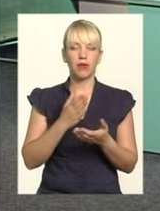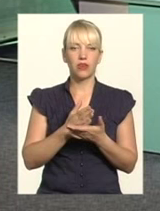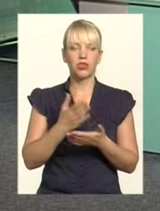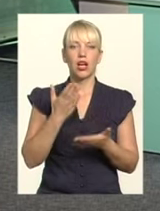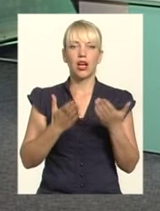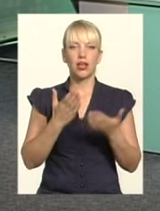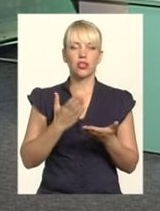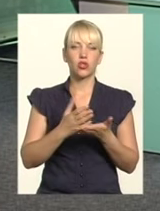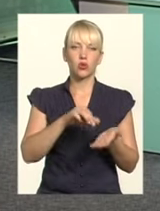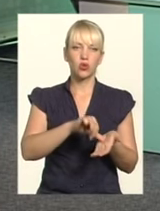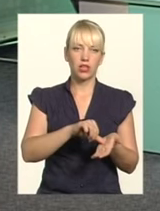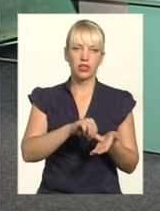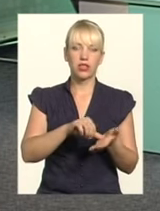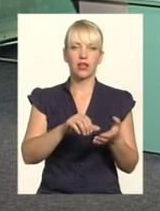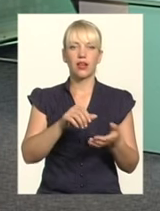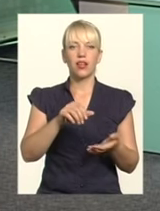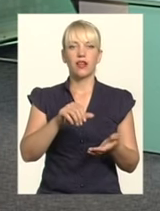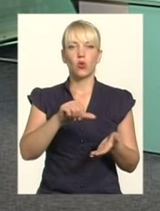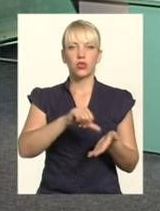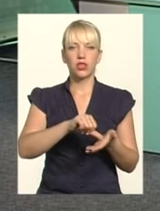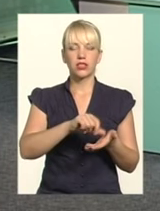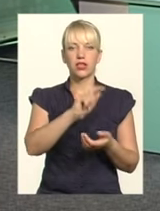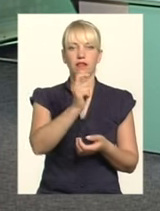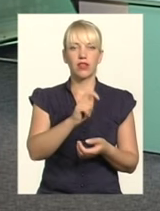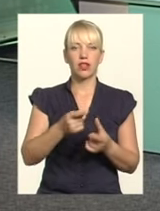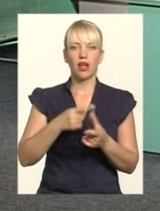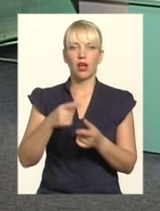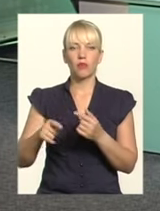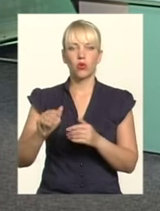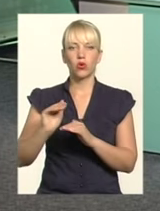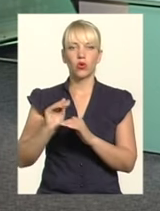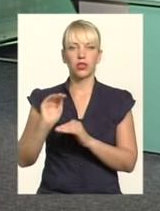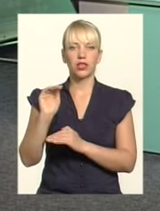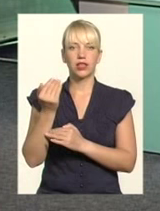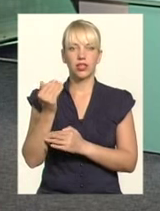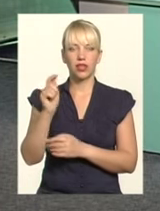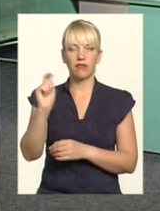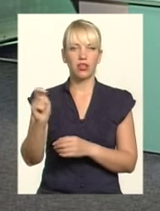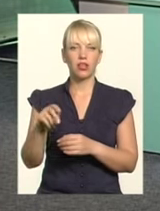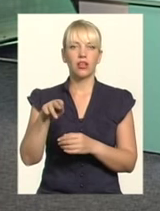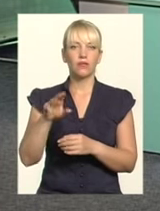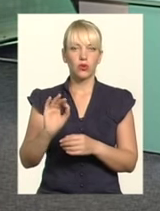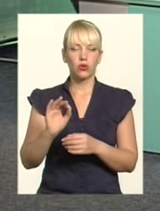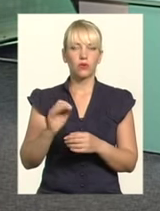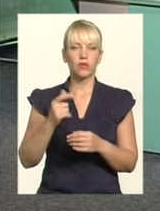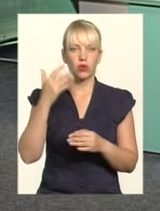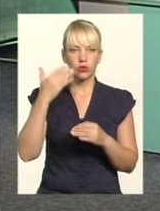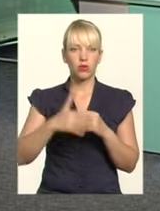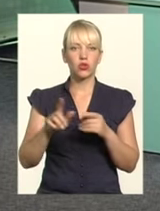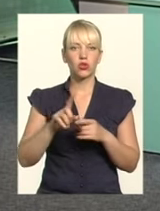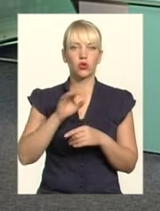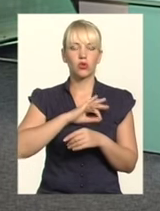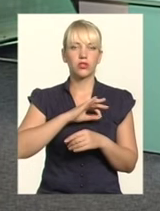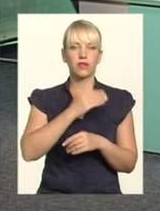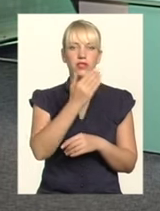різний учасник війни чи дитина війни, так? Ну, зрозуміло, якщо він учасник війни, то користувалися його пільгою, бо тому